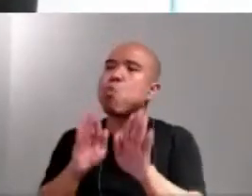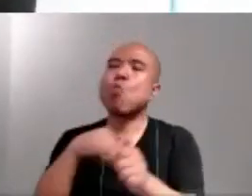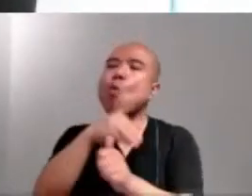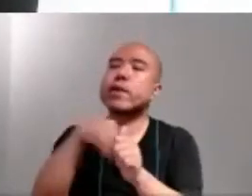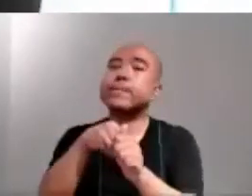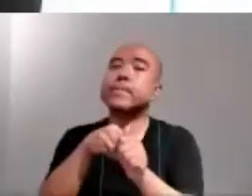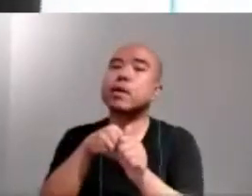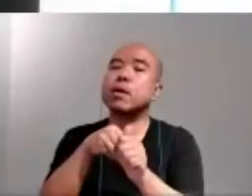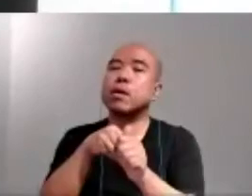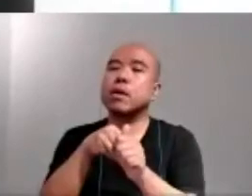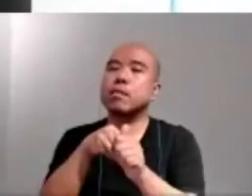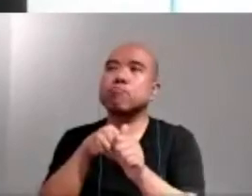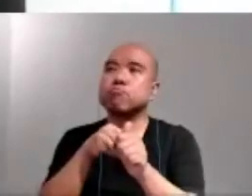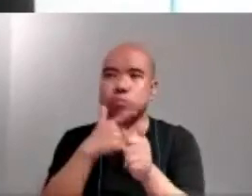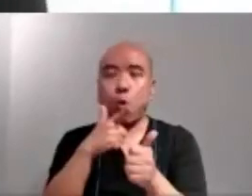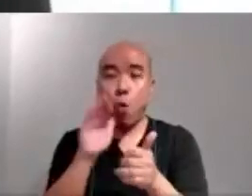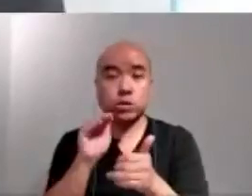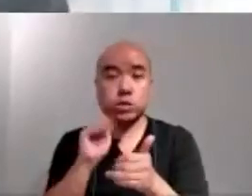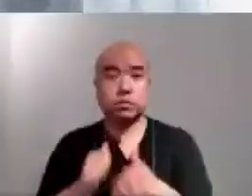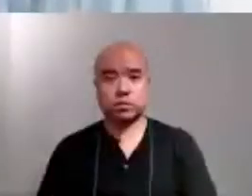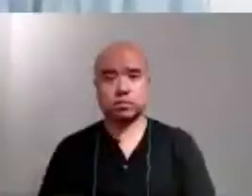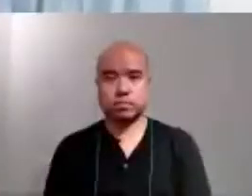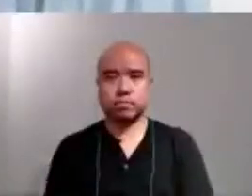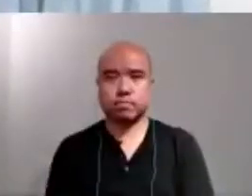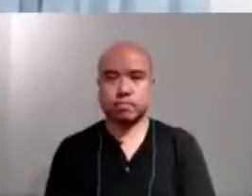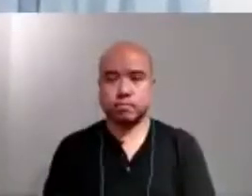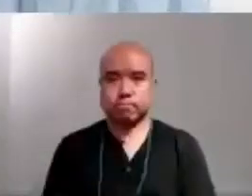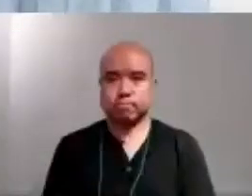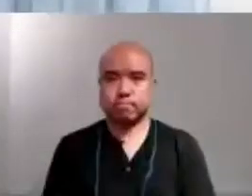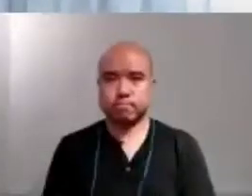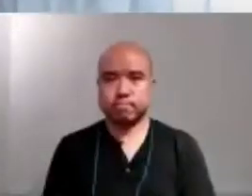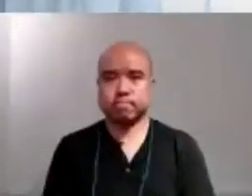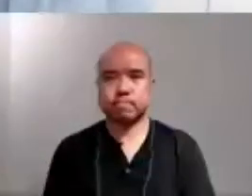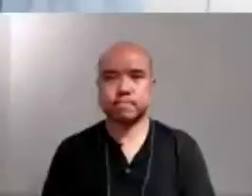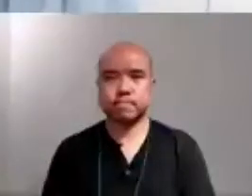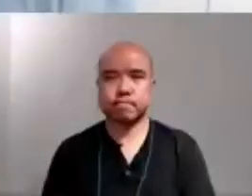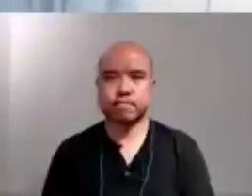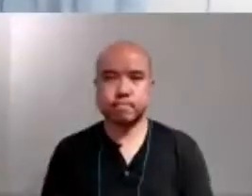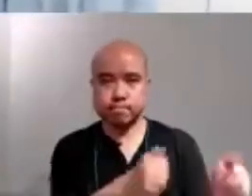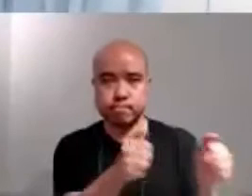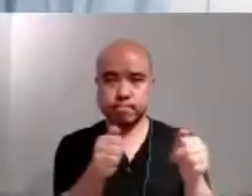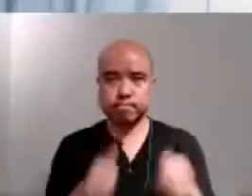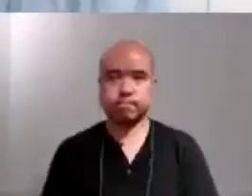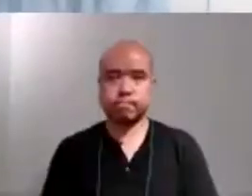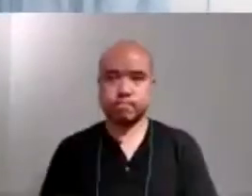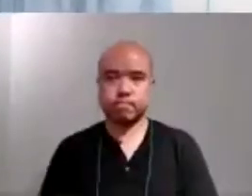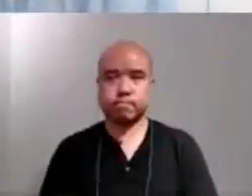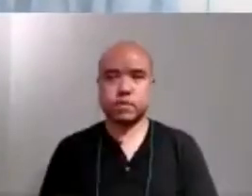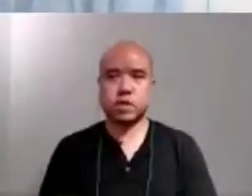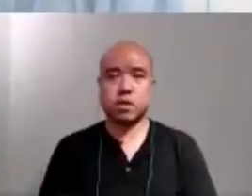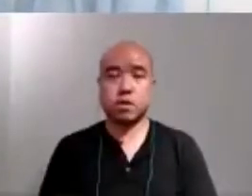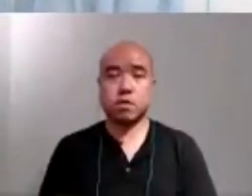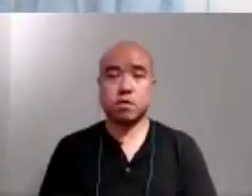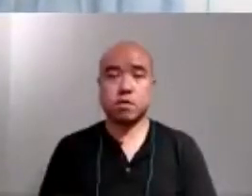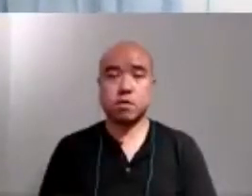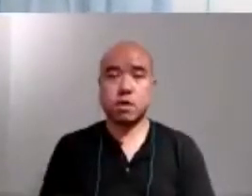就是我们的分享，多谢大家。 好，多謝各位同學仔，亦都多謝另外呢位團隊。好啦，我哋可以